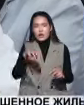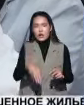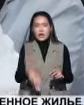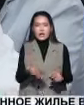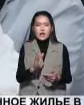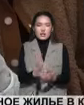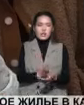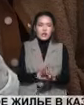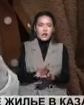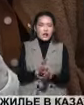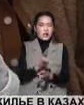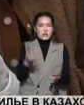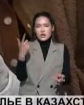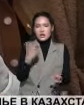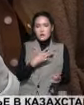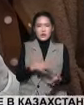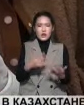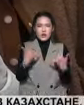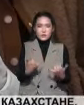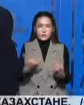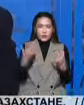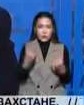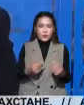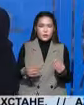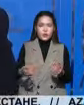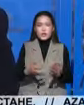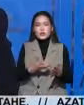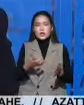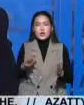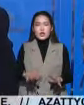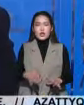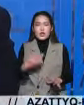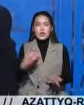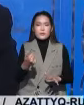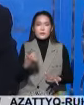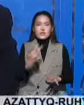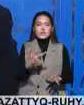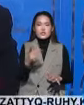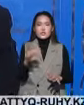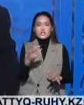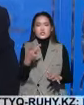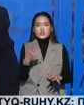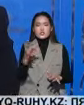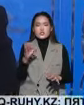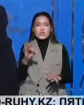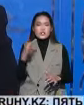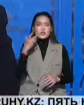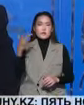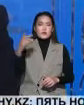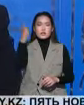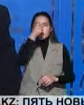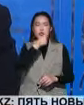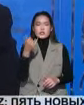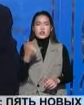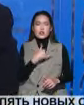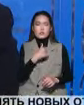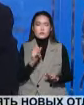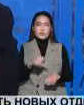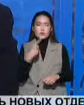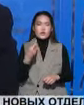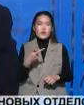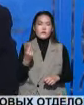не оплачиваются. На сегодняшний день по области не хватает около 144 врачей. За последний год, можно сказать, в 2022